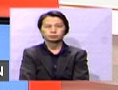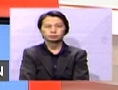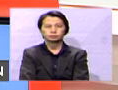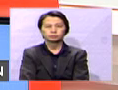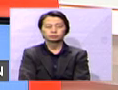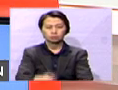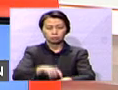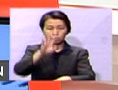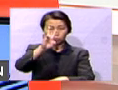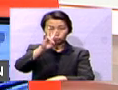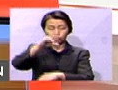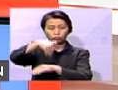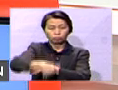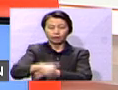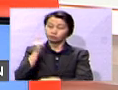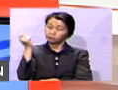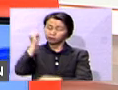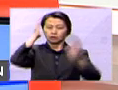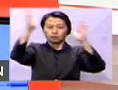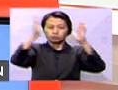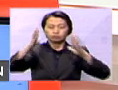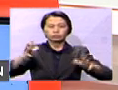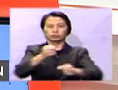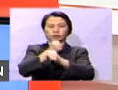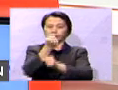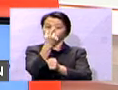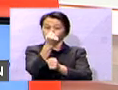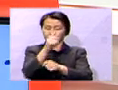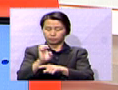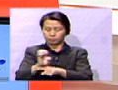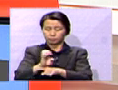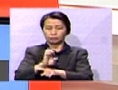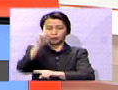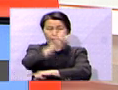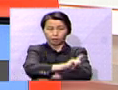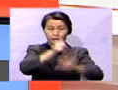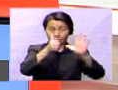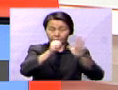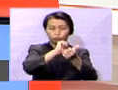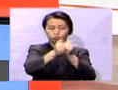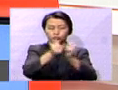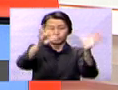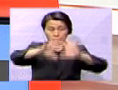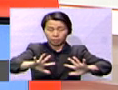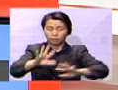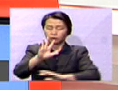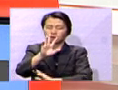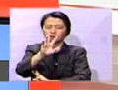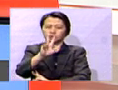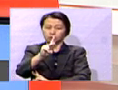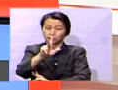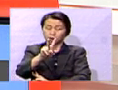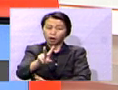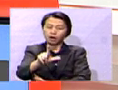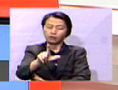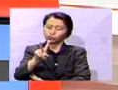Setakat jam 7 malam sementara tadi, Malaysia telah berjaya merangkul 11 pingat emas untuk hari ke-6 Sukan SEA Kuala Lumpur 2017.